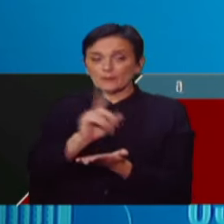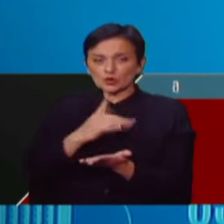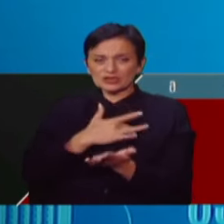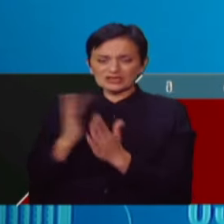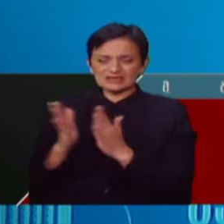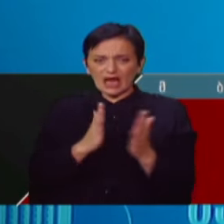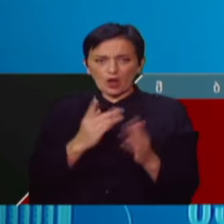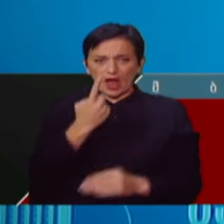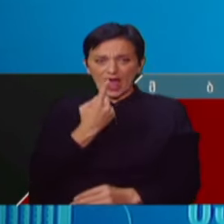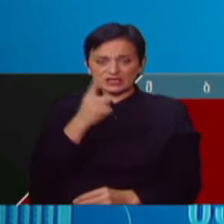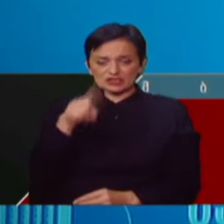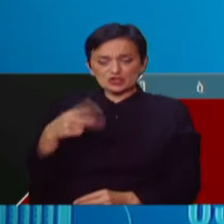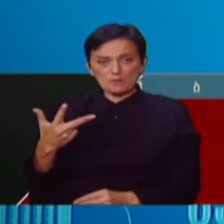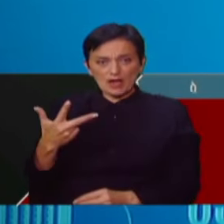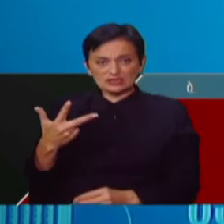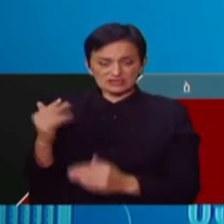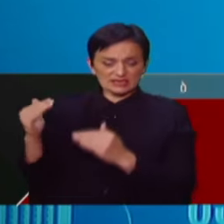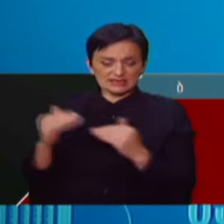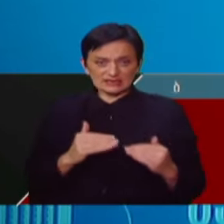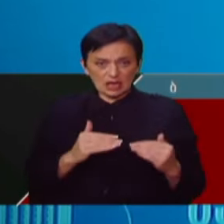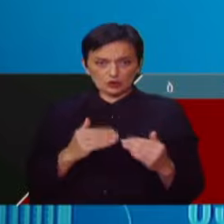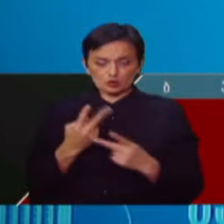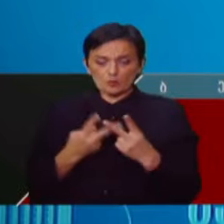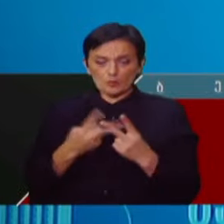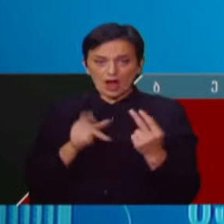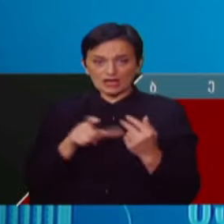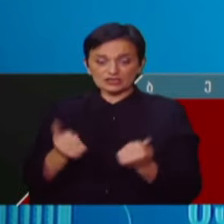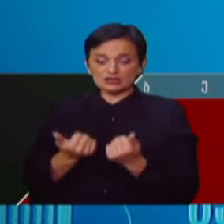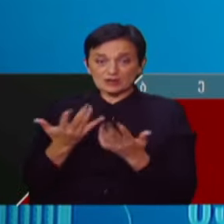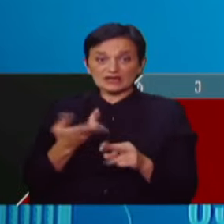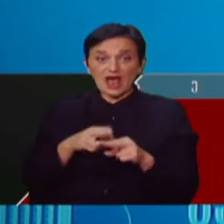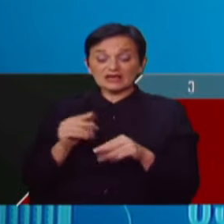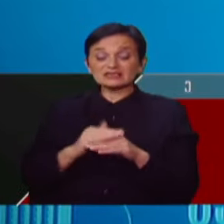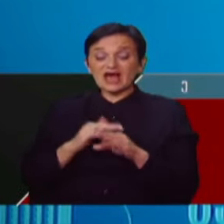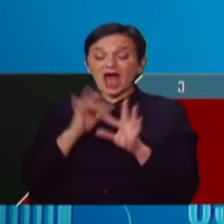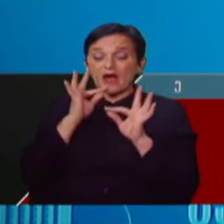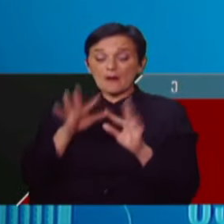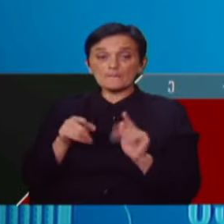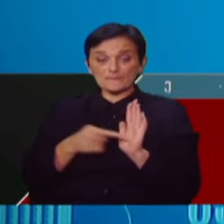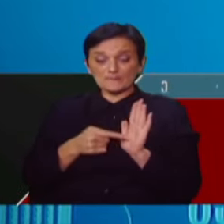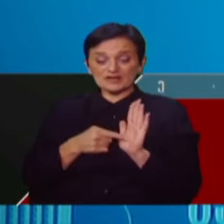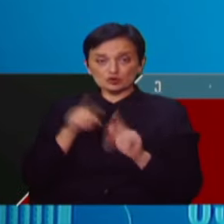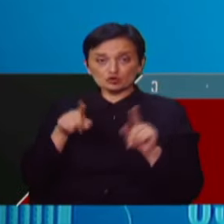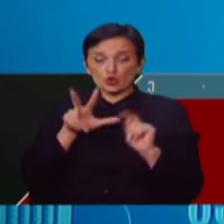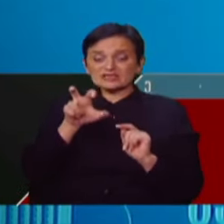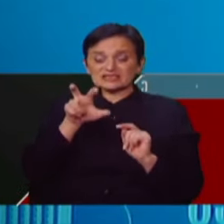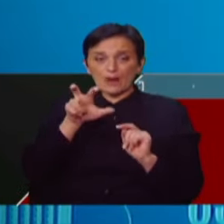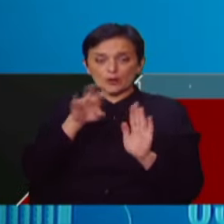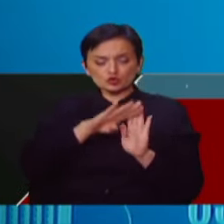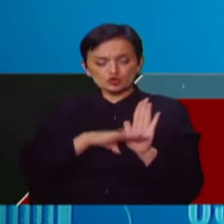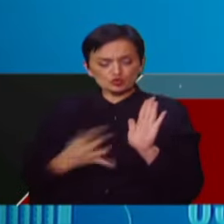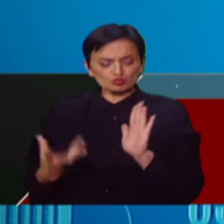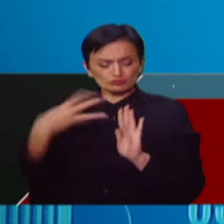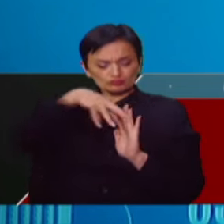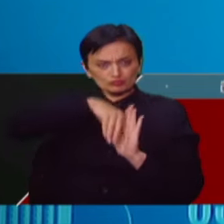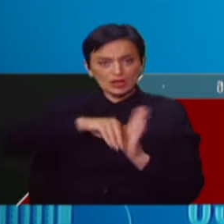დაახლოებით 1/3 დაიწიოს პატიმრების რაოდენობა. ეს ამნისტია ზოგადად 300-მდე მუხს მოიცავს. საერთოდ ჯამში